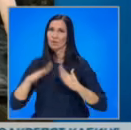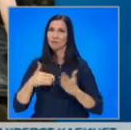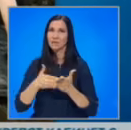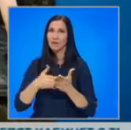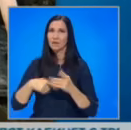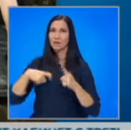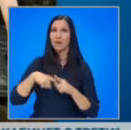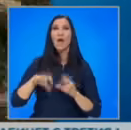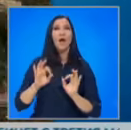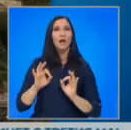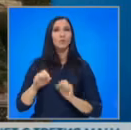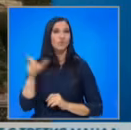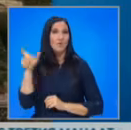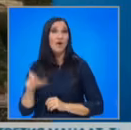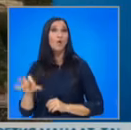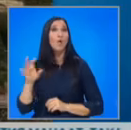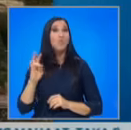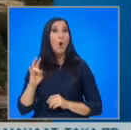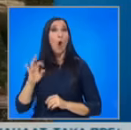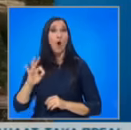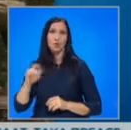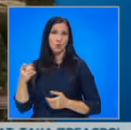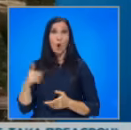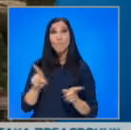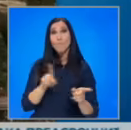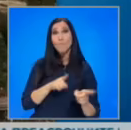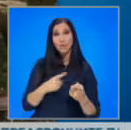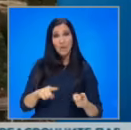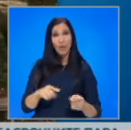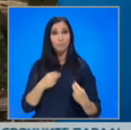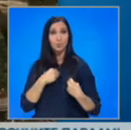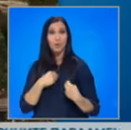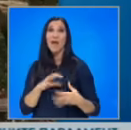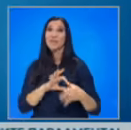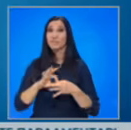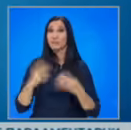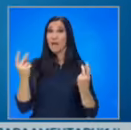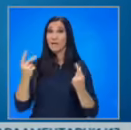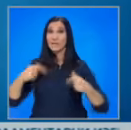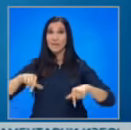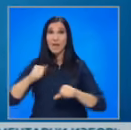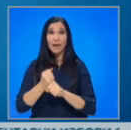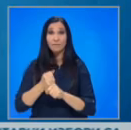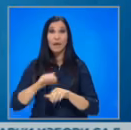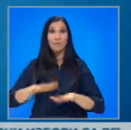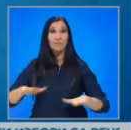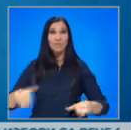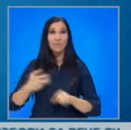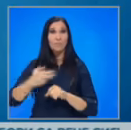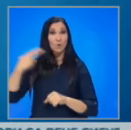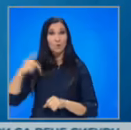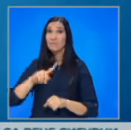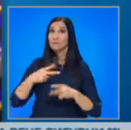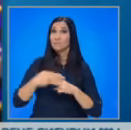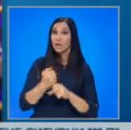Катрина. Като типичен жител на Ню Орлианс е музикант по душа. Съвместява сцената с работата в детска болница. Не спира да работи, макар и всеки